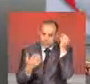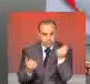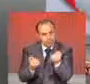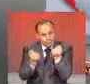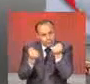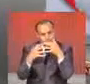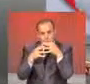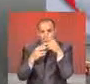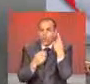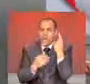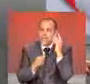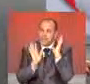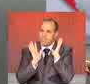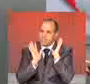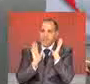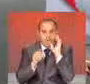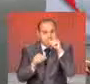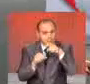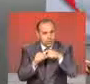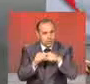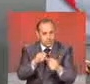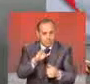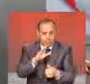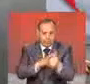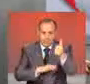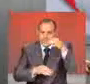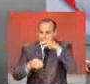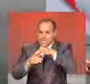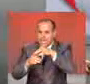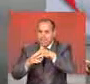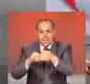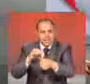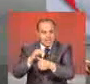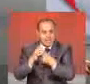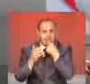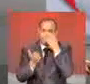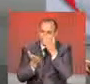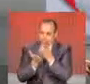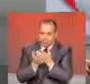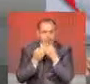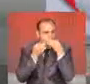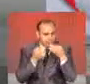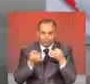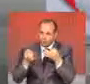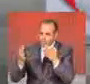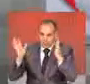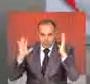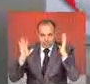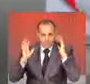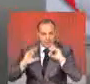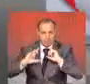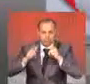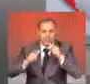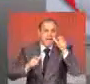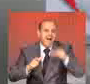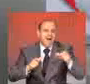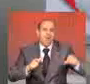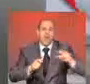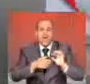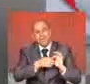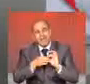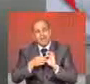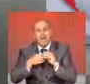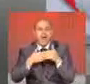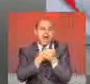ووحدتها الوطنية وبالمساهمة في إنجاح العملية الانتخابية ونزاهتها وشفافيتها، مفوضا أنصار الحركة